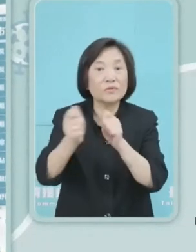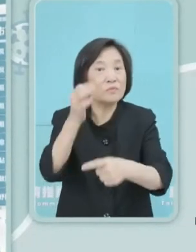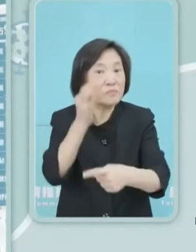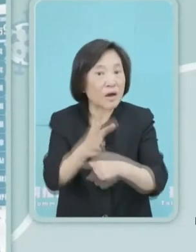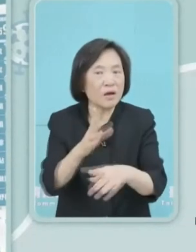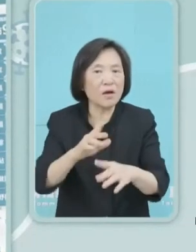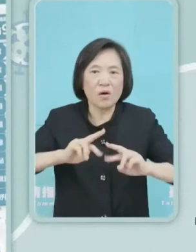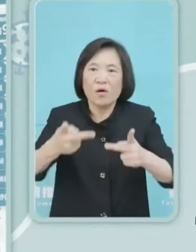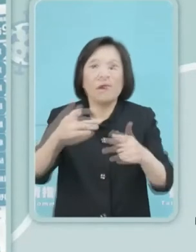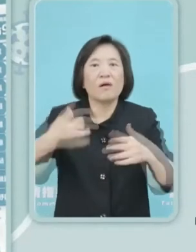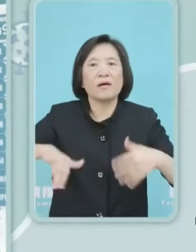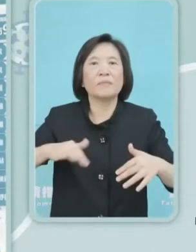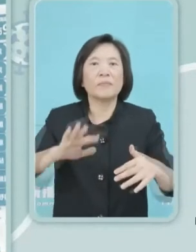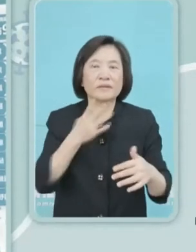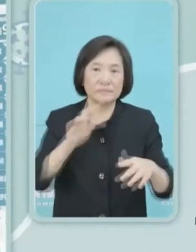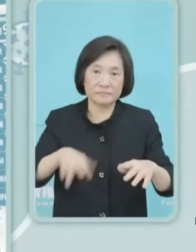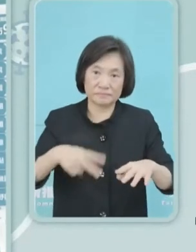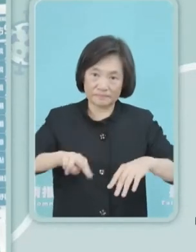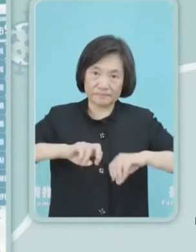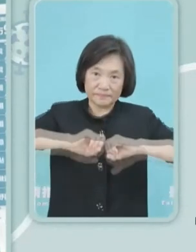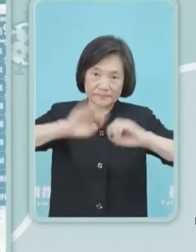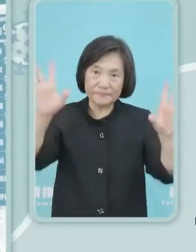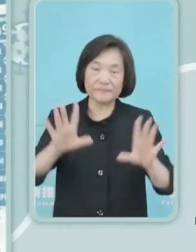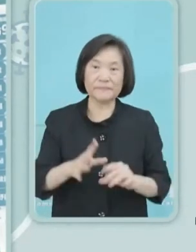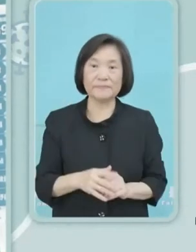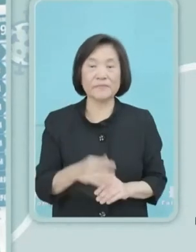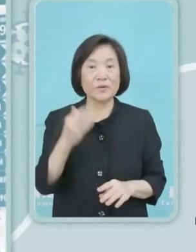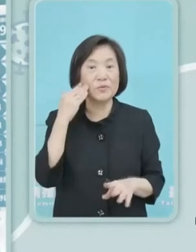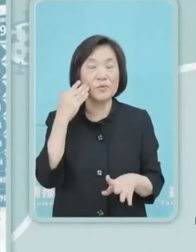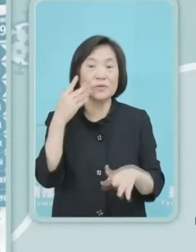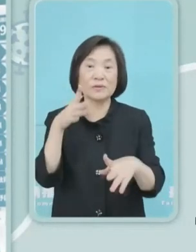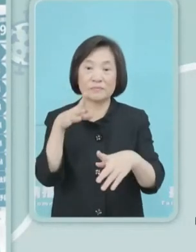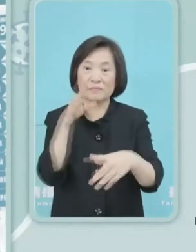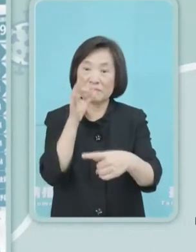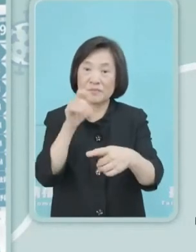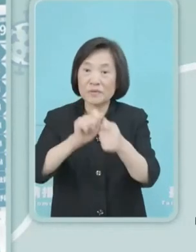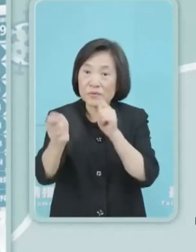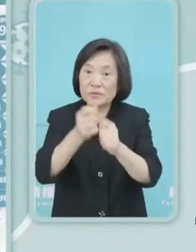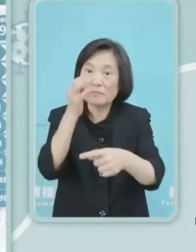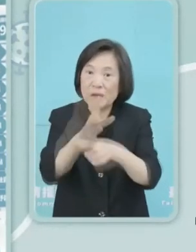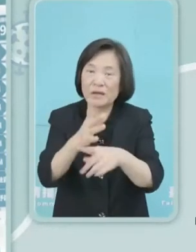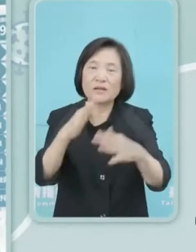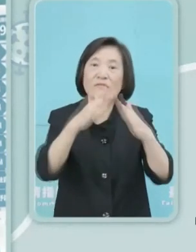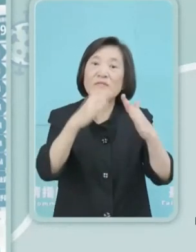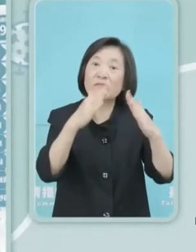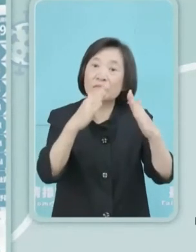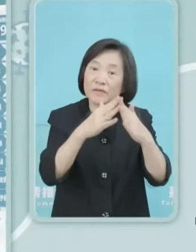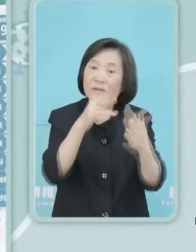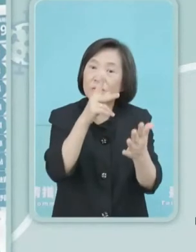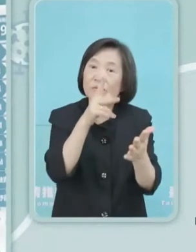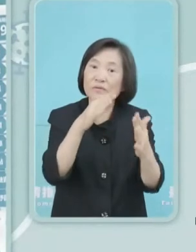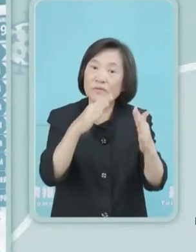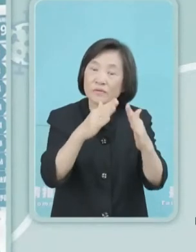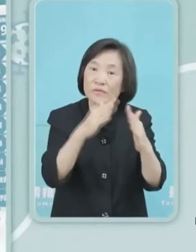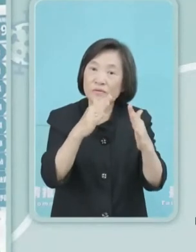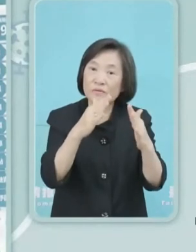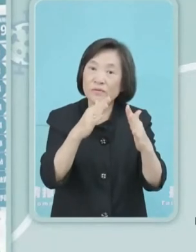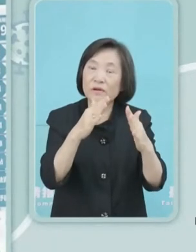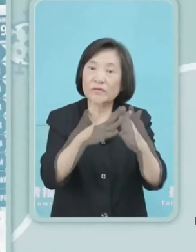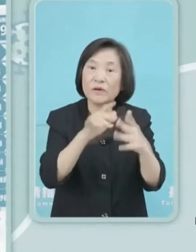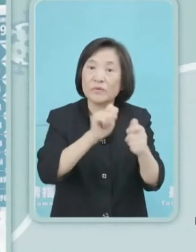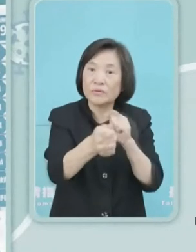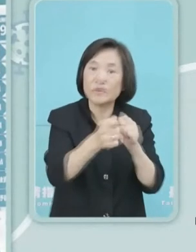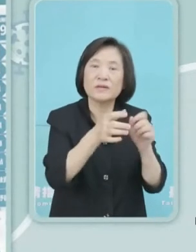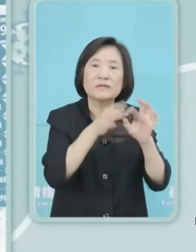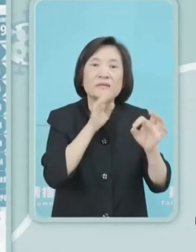个调整，那但是这边也是要提醒市民朋友，在降税的部分，房屋税它的使用面积，它因为境